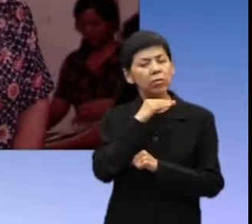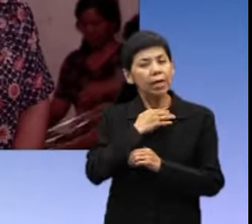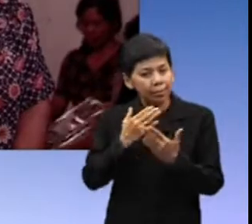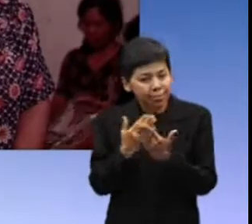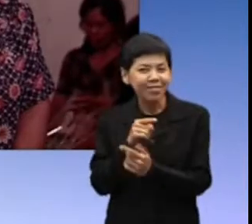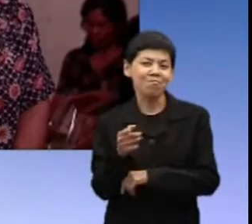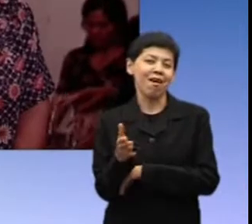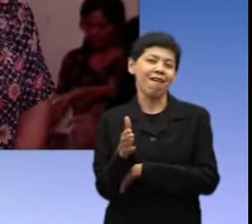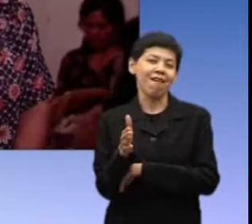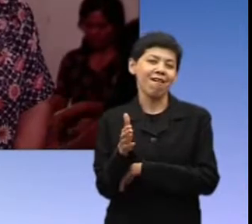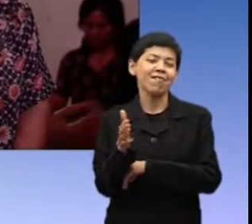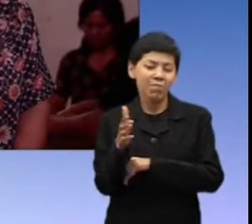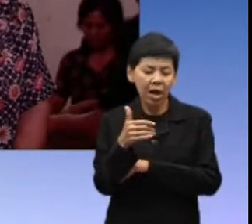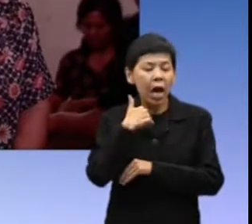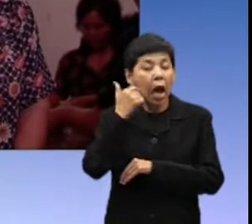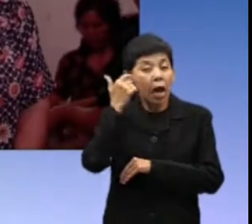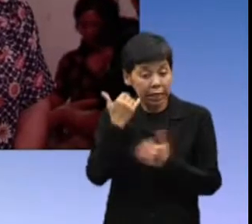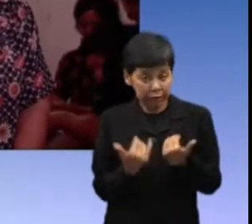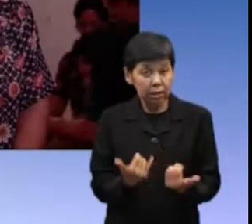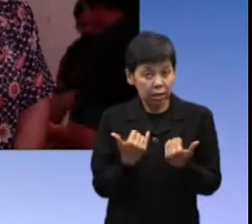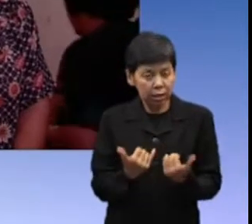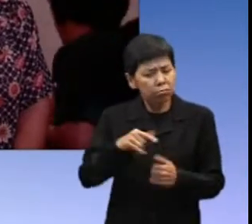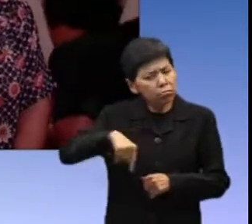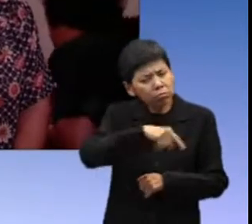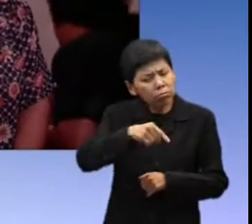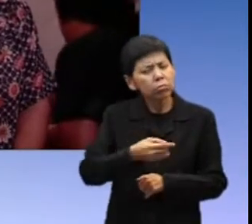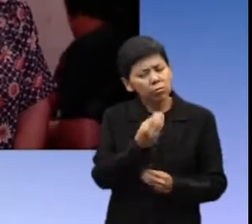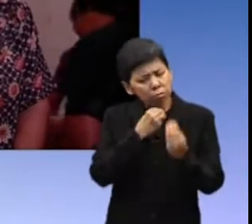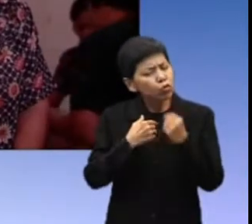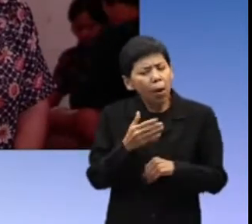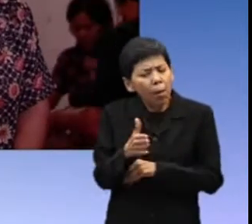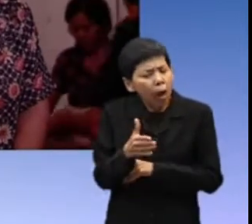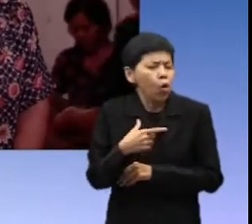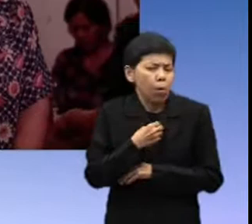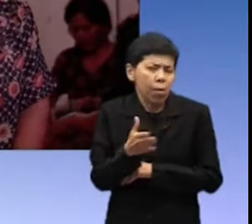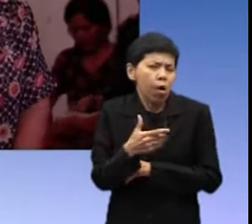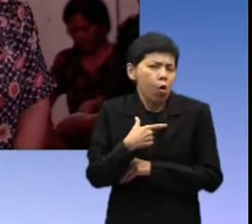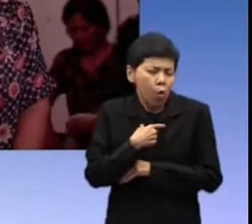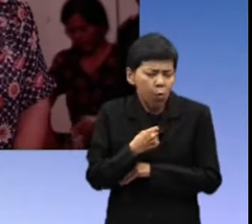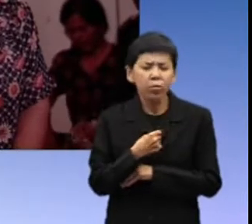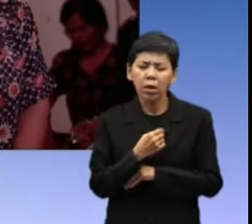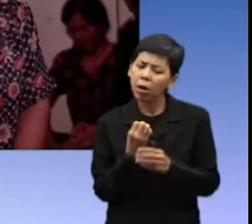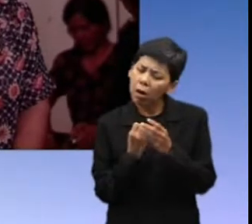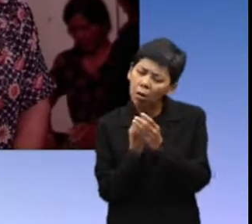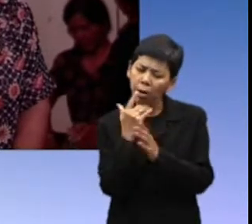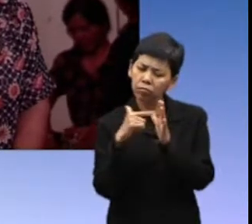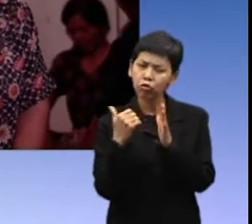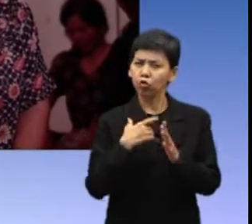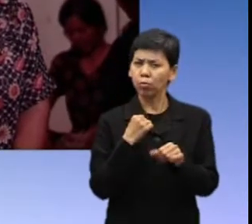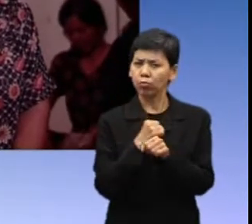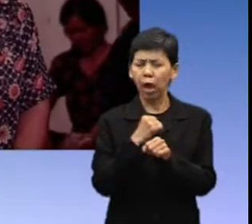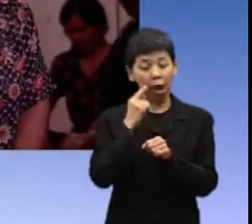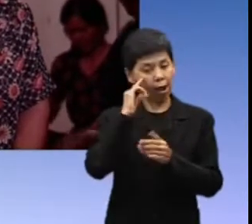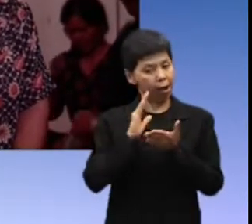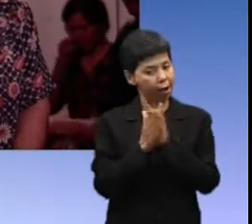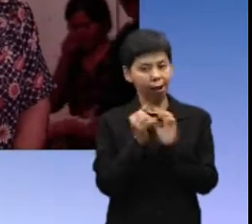เรามาหันมาใช้ปลาเพราะคิดว่าปัจจุบันคนหันมานิยมทานเนื้อปลาแล้วก็สมุนไพรกันมากเลยเอ